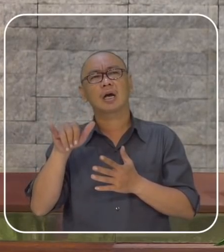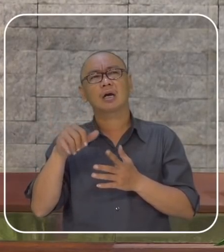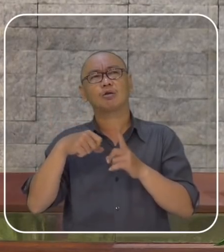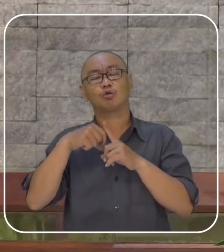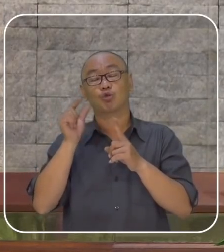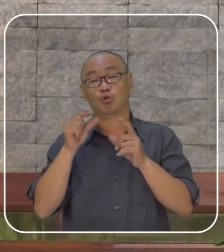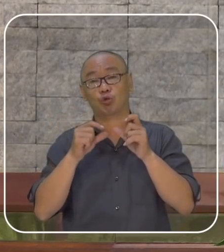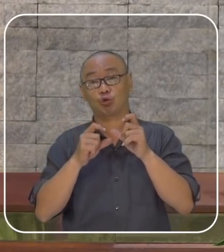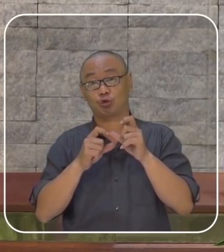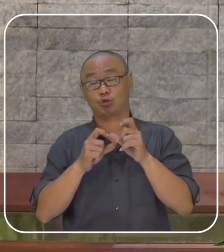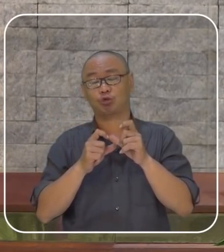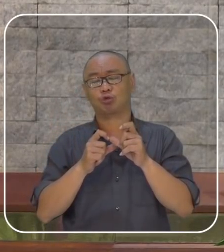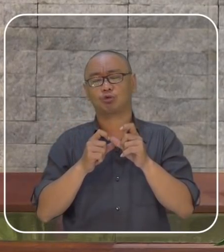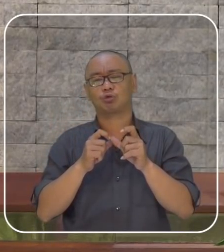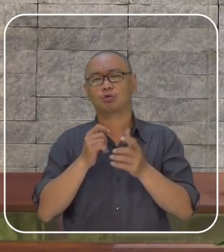akan turun.